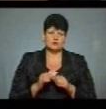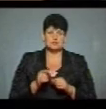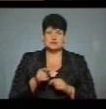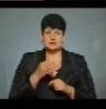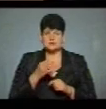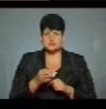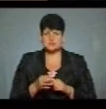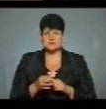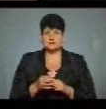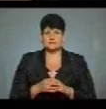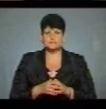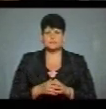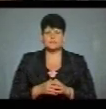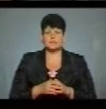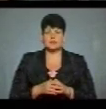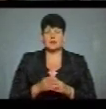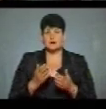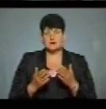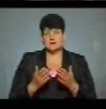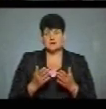виразитись, це дуже абстрактне поняття насправді, але,